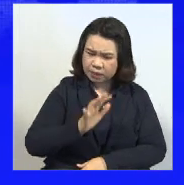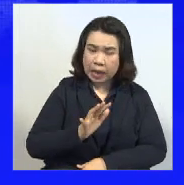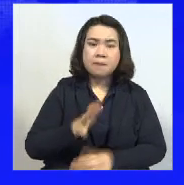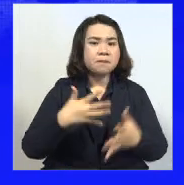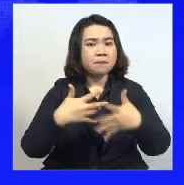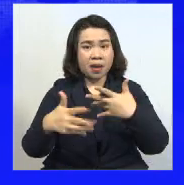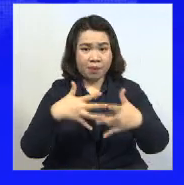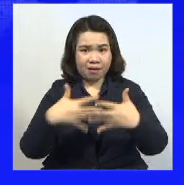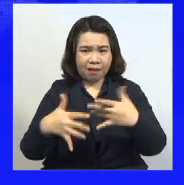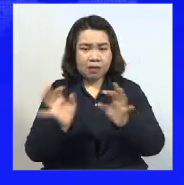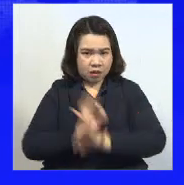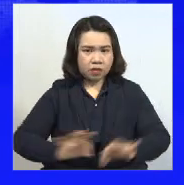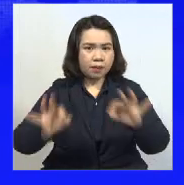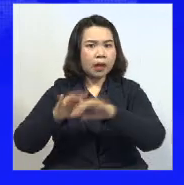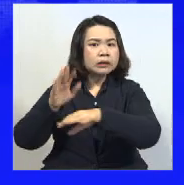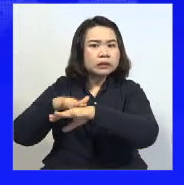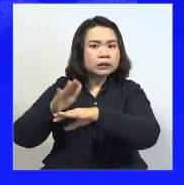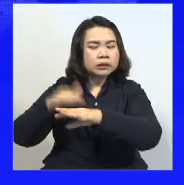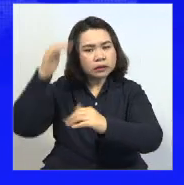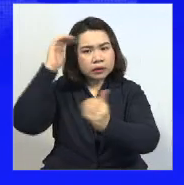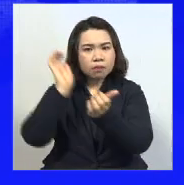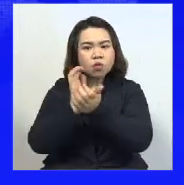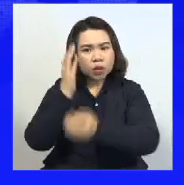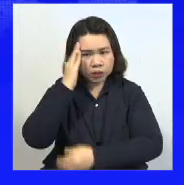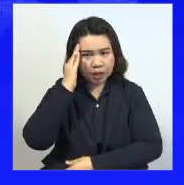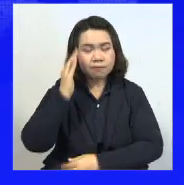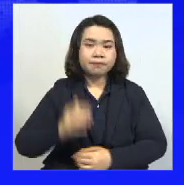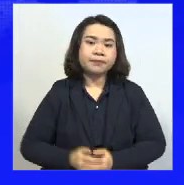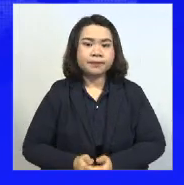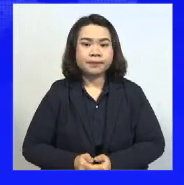ม่ได้มาอยู่ใกล้เราหรอกแต่อย่างน้อยแจ้งเจ้าหน้าที่ให้รับทราบไว้ก่อนอันนี้แหละดีที่สุด ใช่ค่ะ